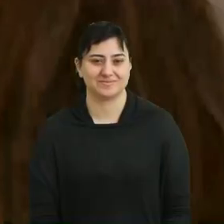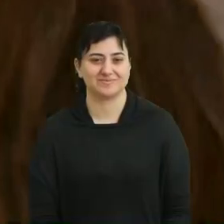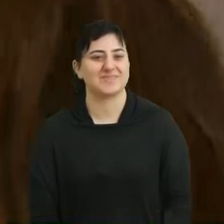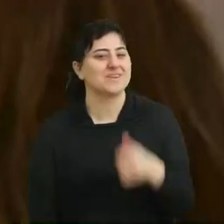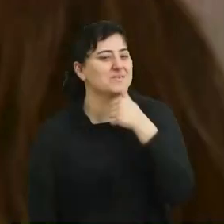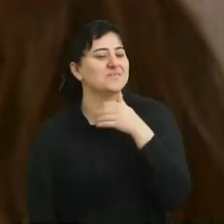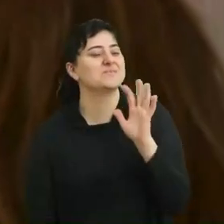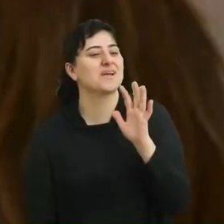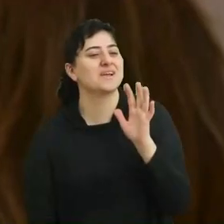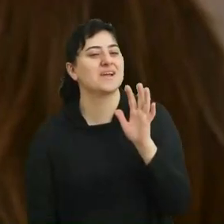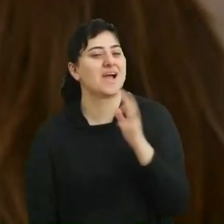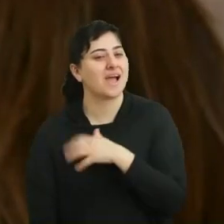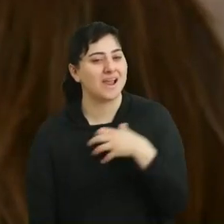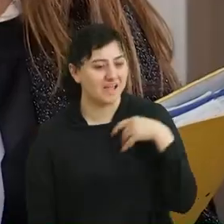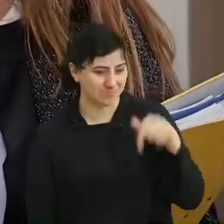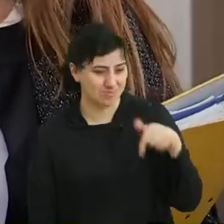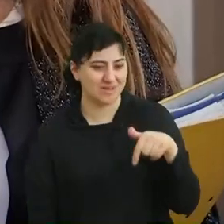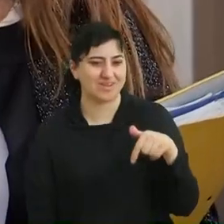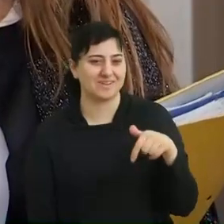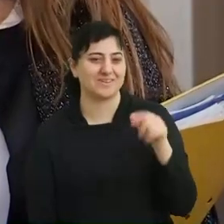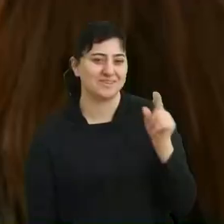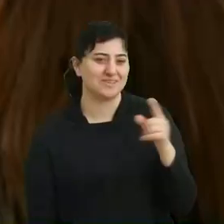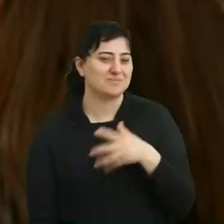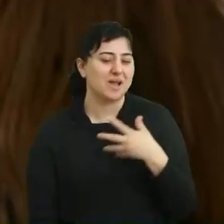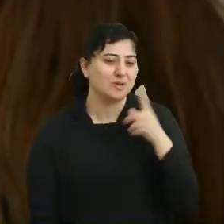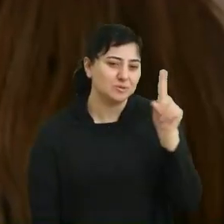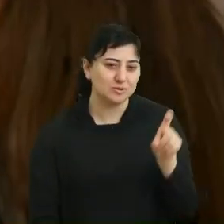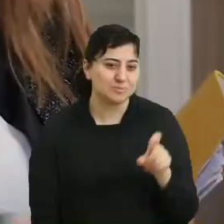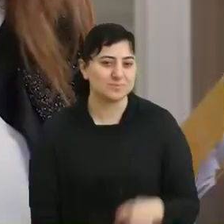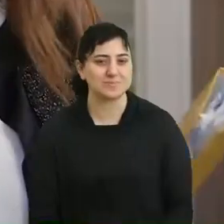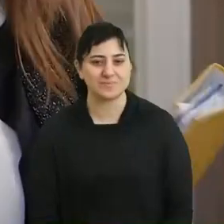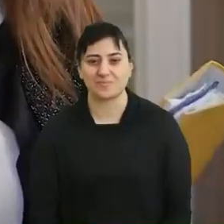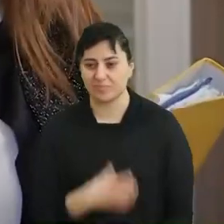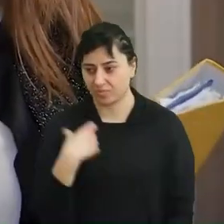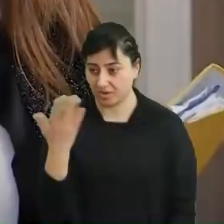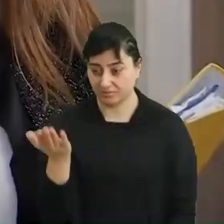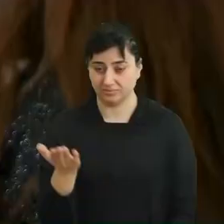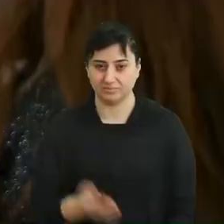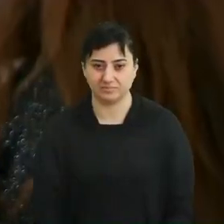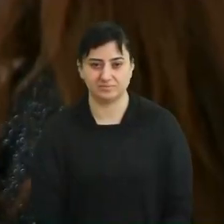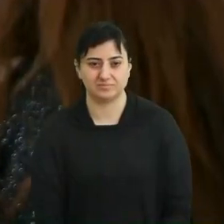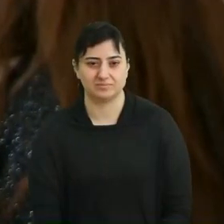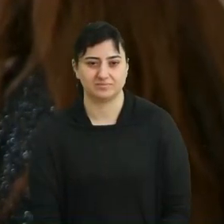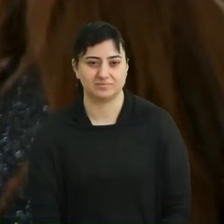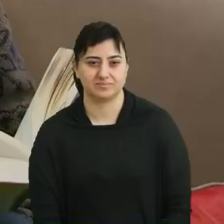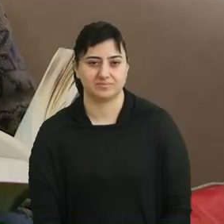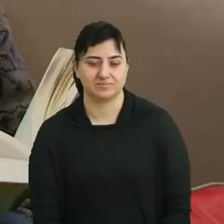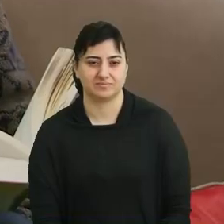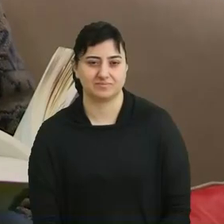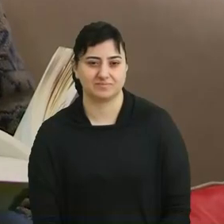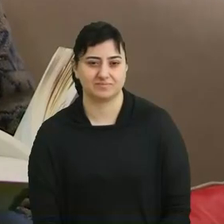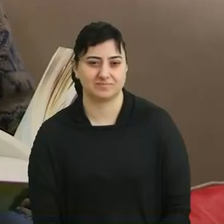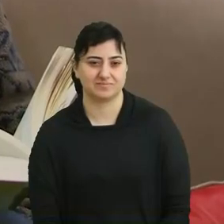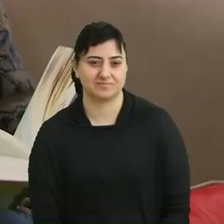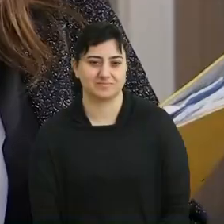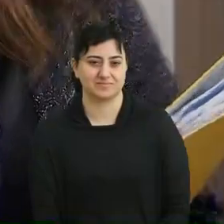Yok babacığım, şey anlamında. Annem burada ya, onu şey yaptım ben. Anneciğim karşımda. Sarp'ın kafası iyice